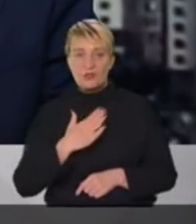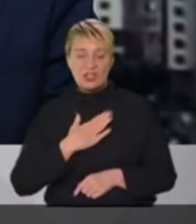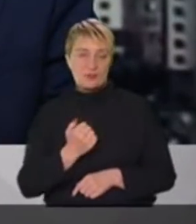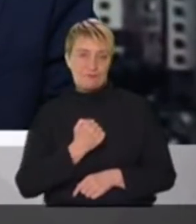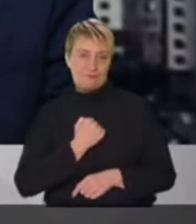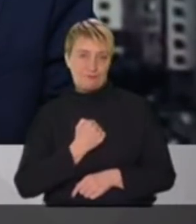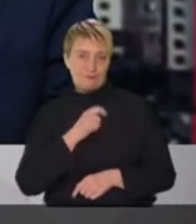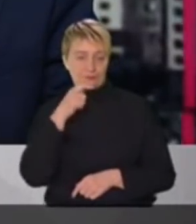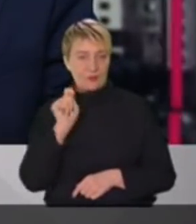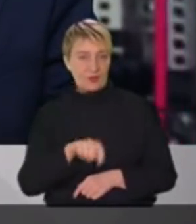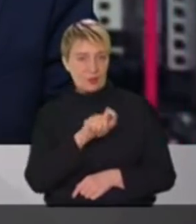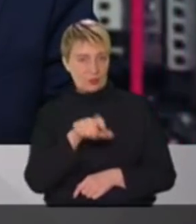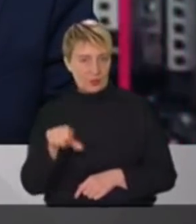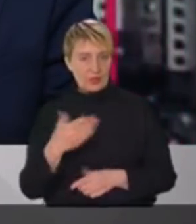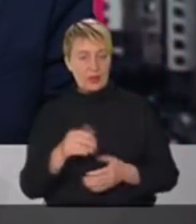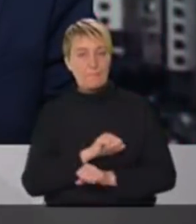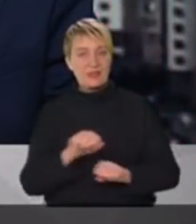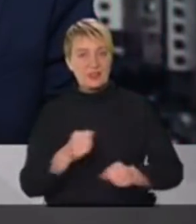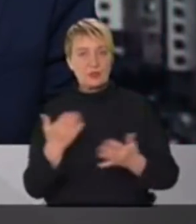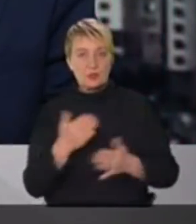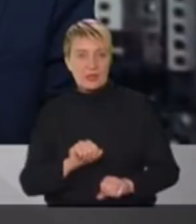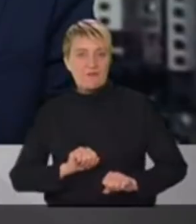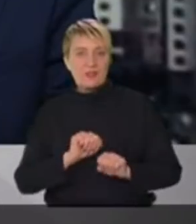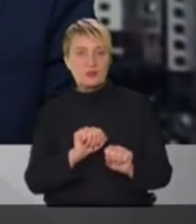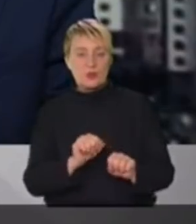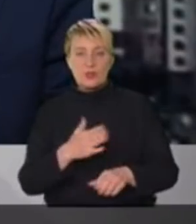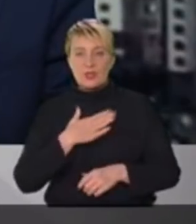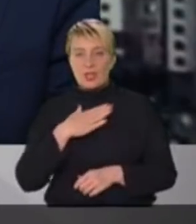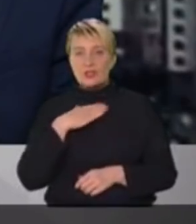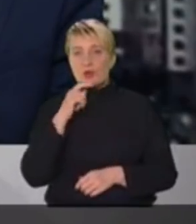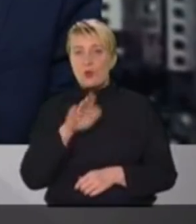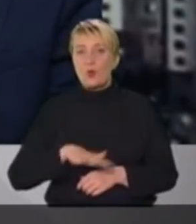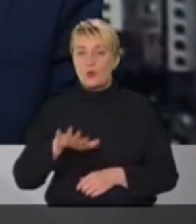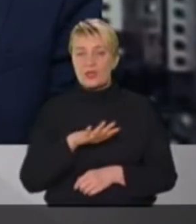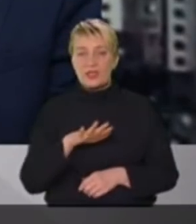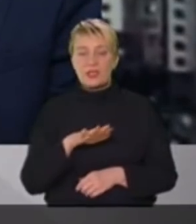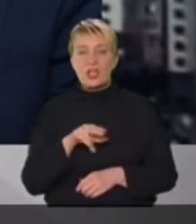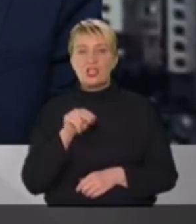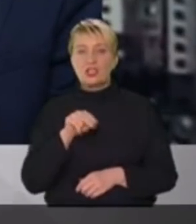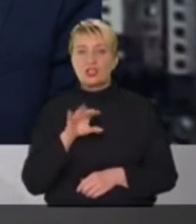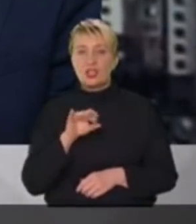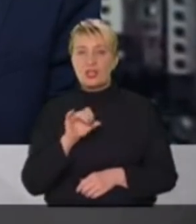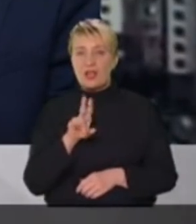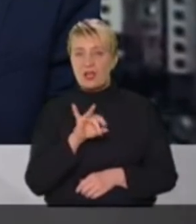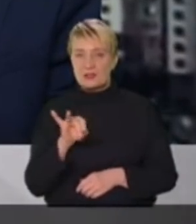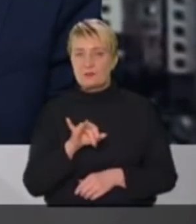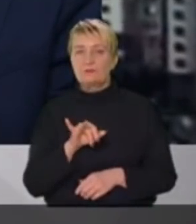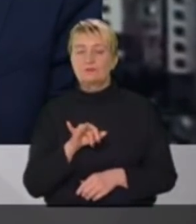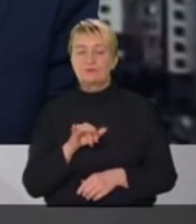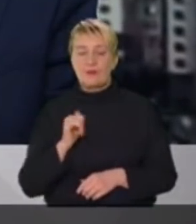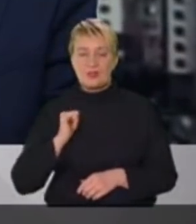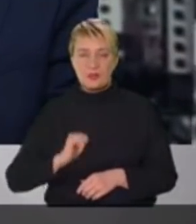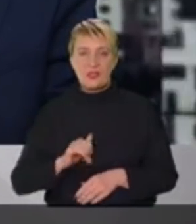і патріотам, які відстоюють нашу Україну. В Черкасах все спокійно, повністю